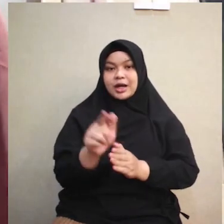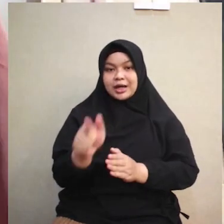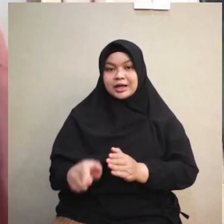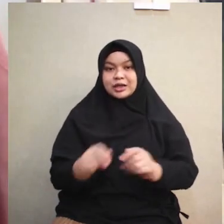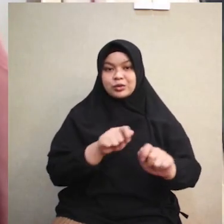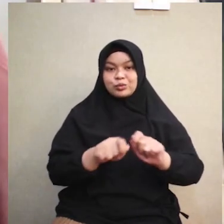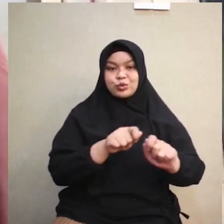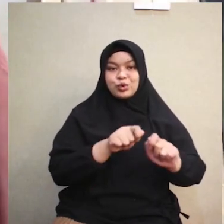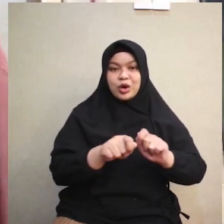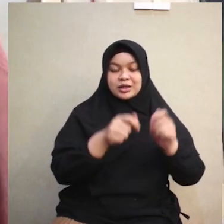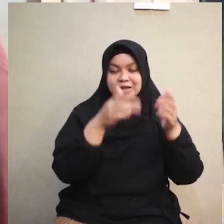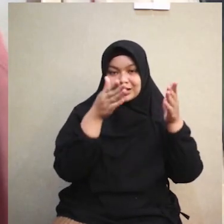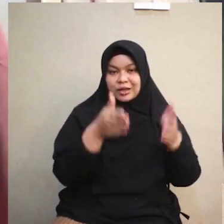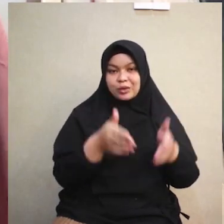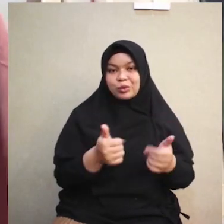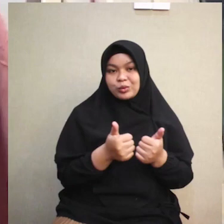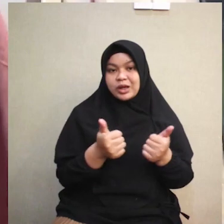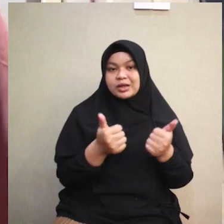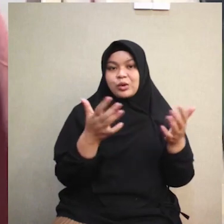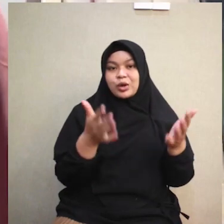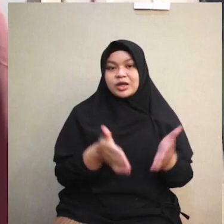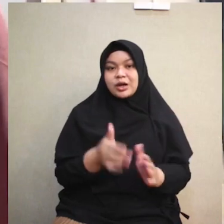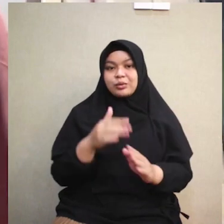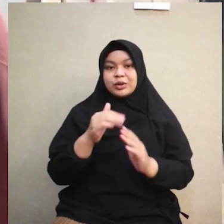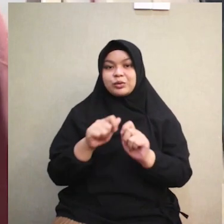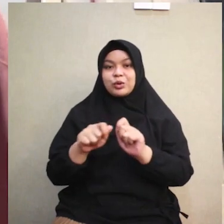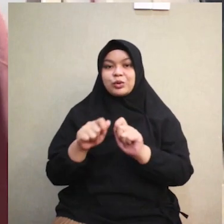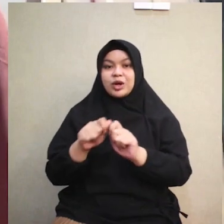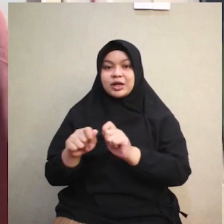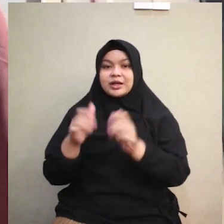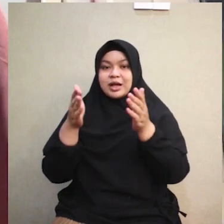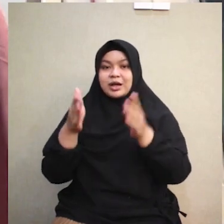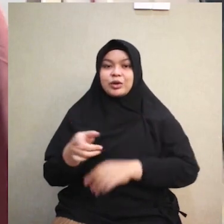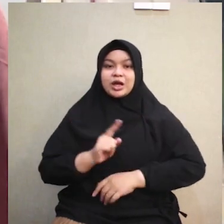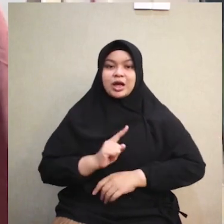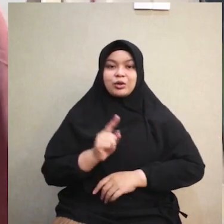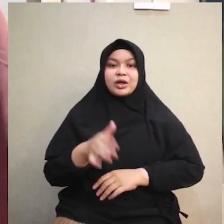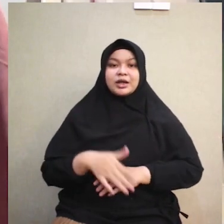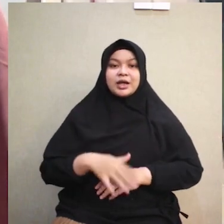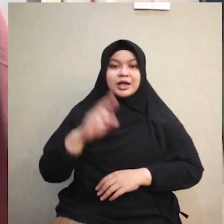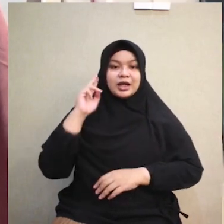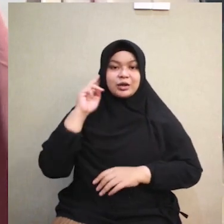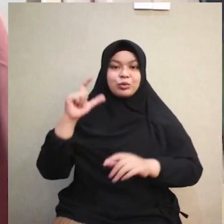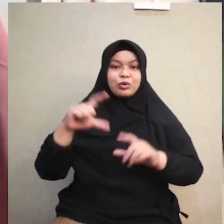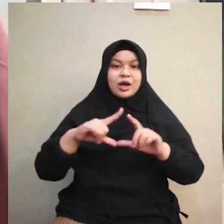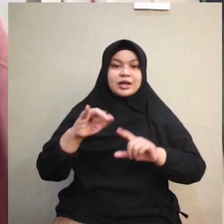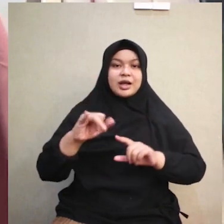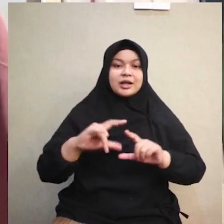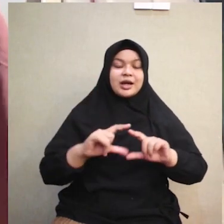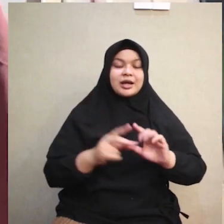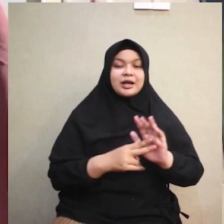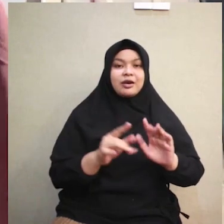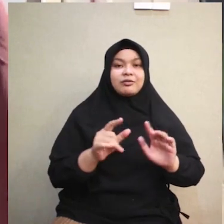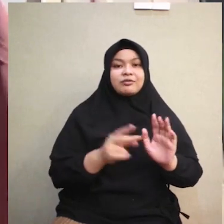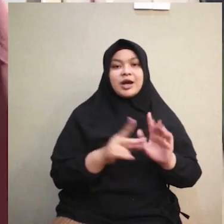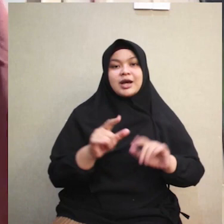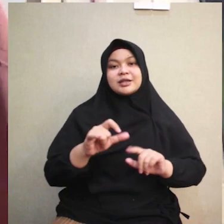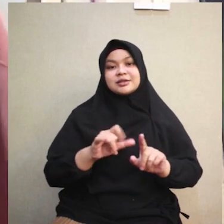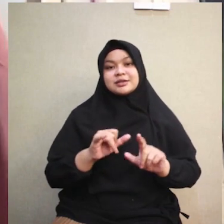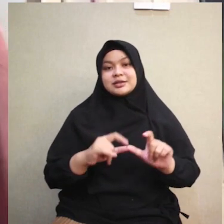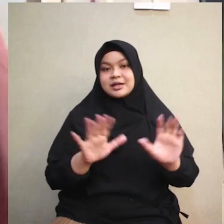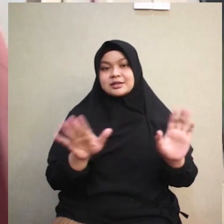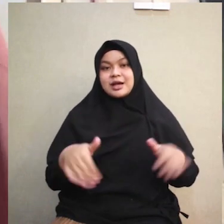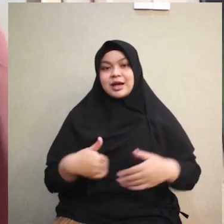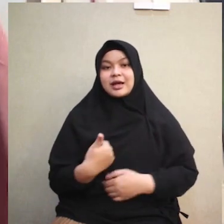raport tour Andreas sebelumnya yaitu ibu-ibu catalina devandas Jadi sekarang di dewan